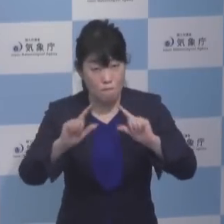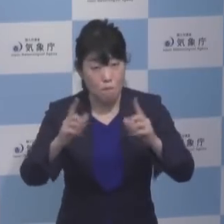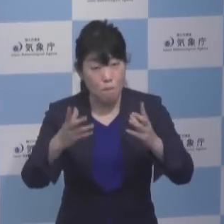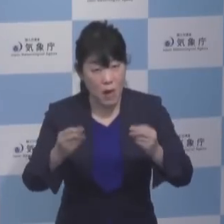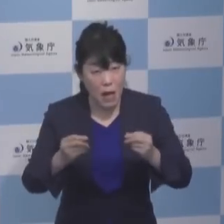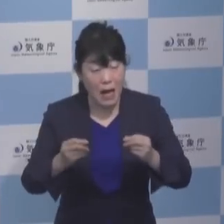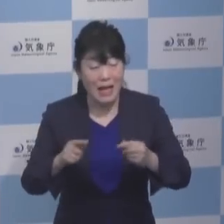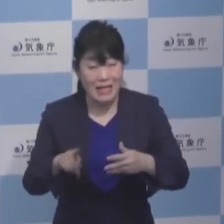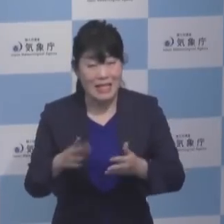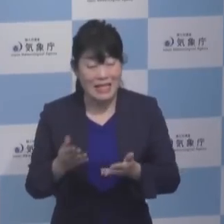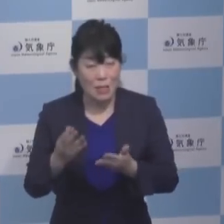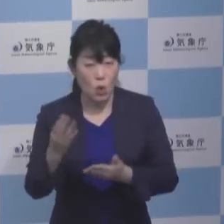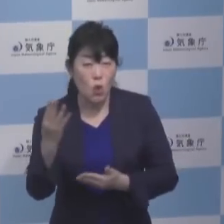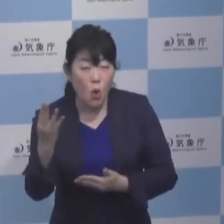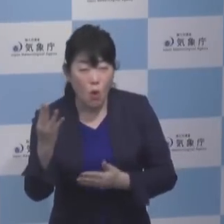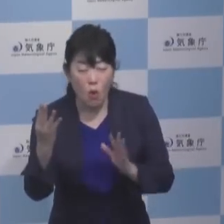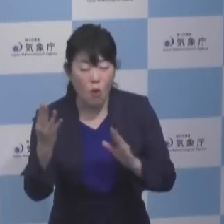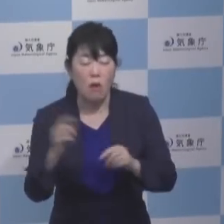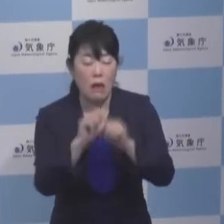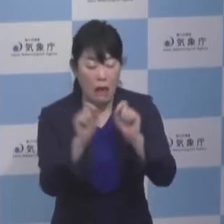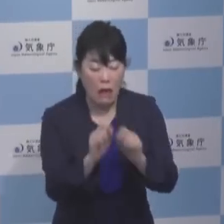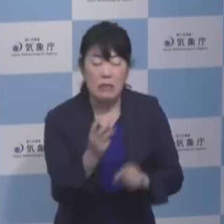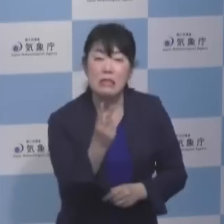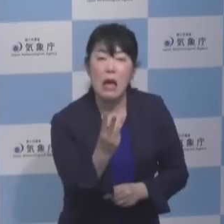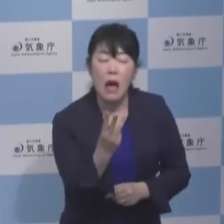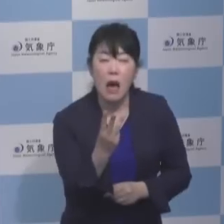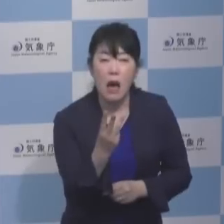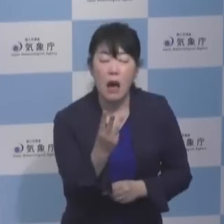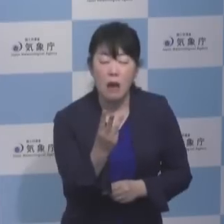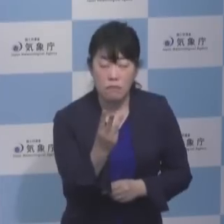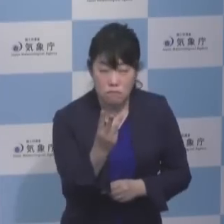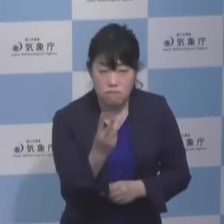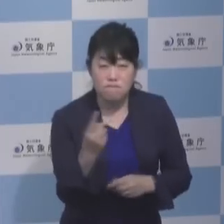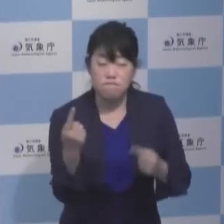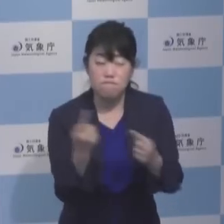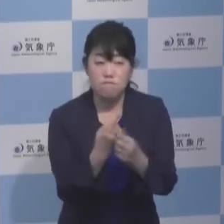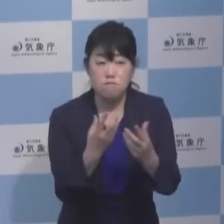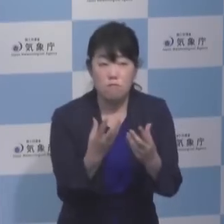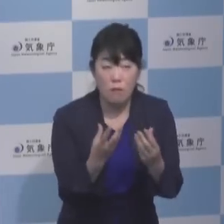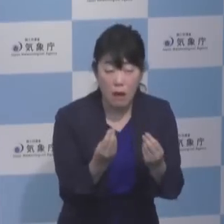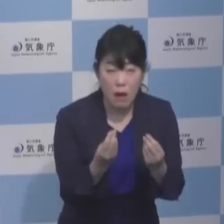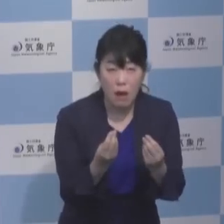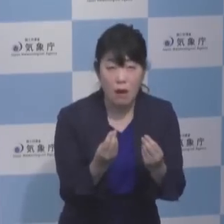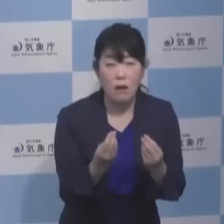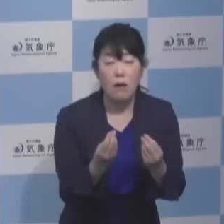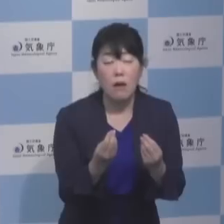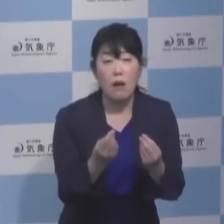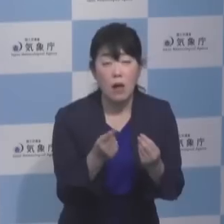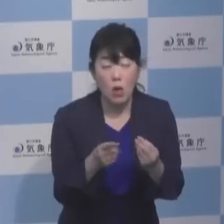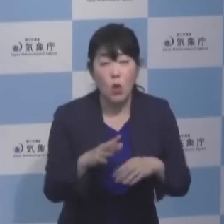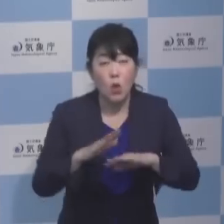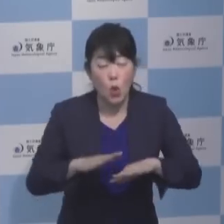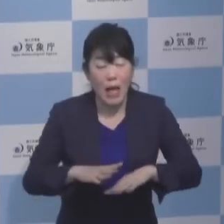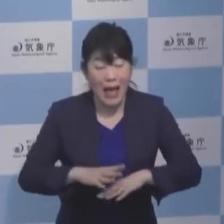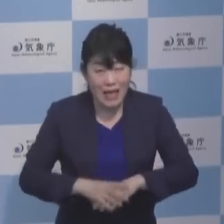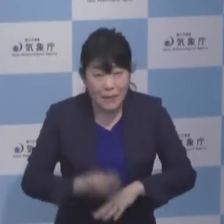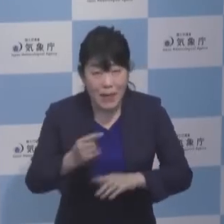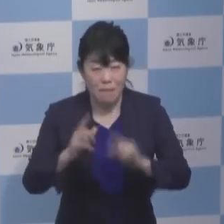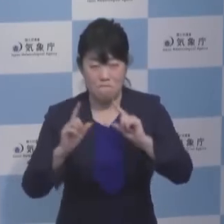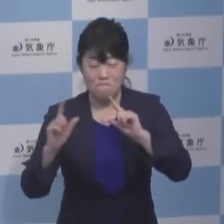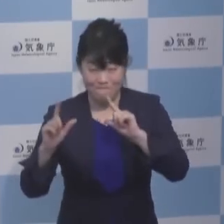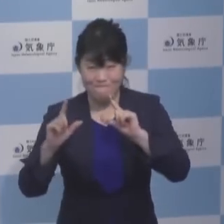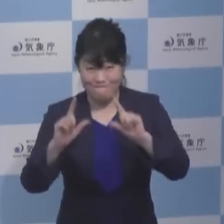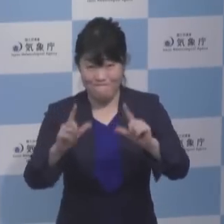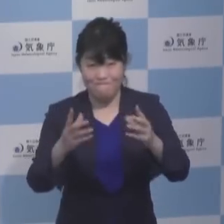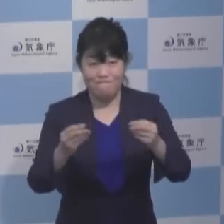と予測していたところは、まあ、結果は3だったとかいったところも精度の話も踏まえてですね、まあ、今回初めて出されまして、その、まあ、どういう